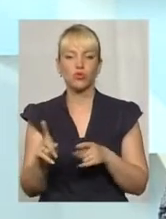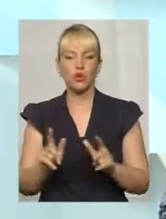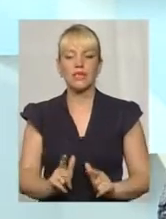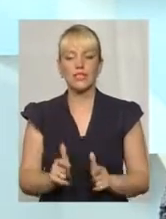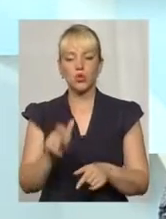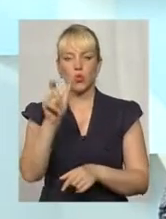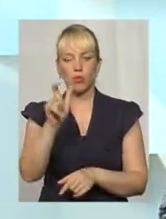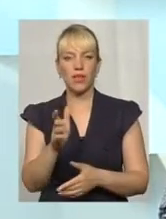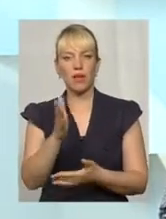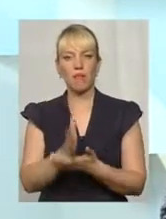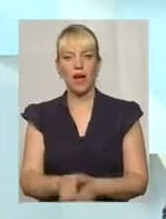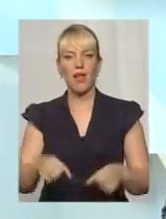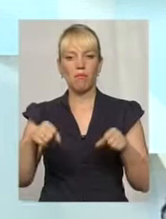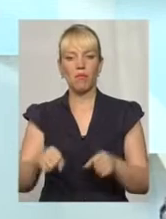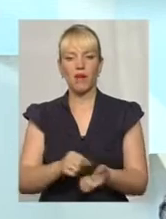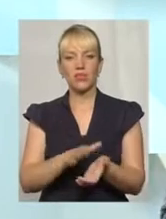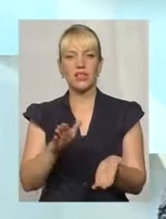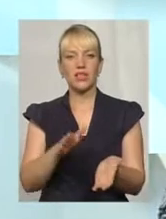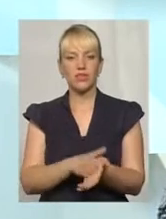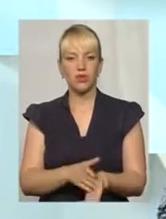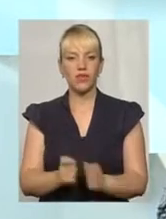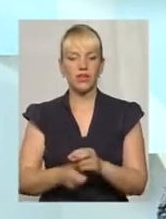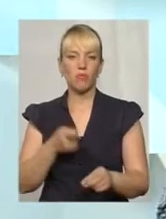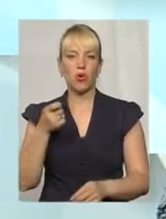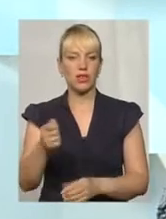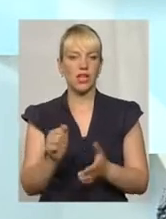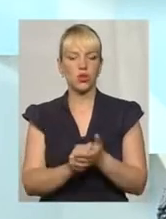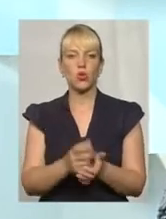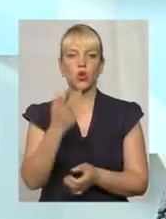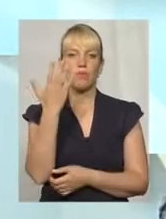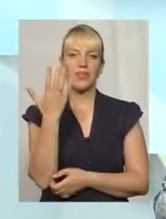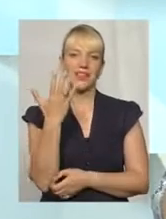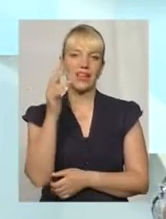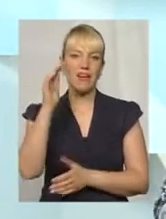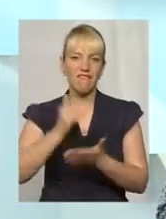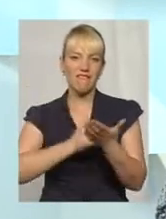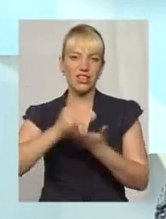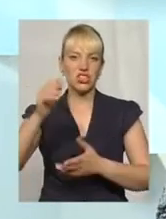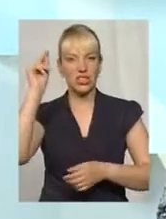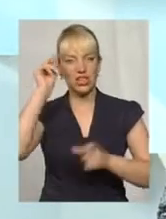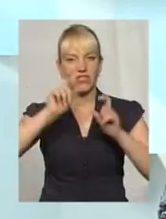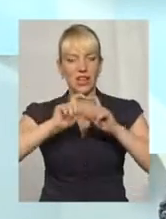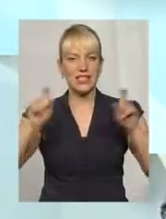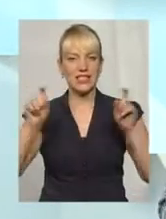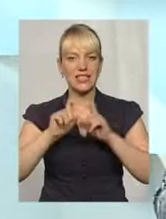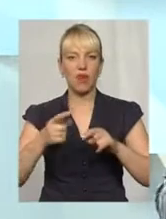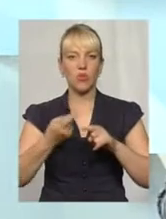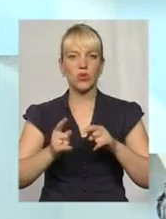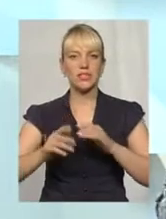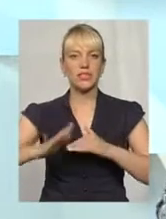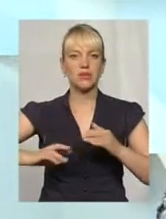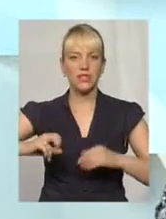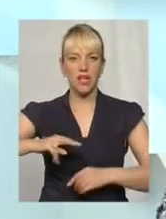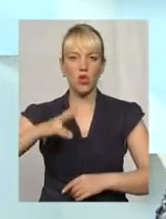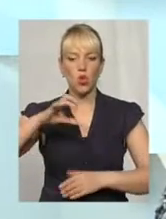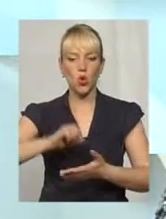право зареєструватися, подати документи до 5 вищих навчальних закладів по даній спеціальності, але реєструється